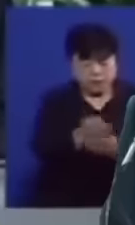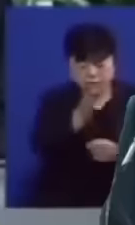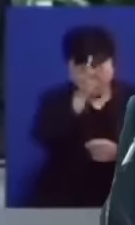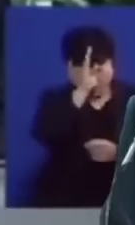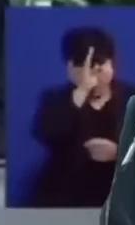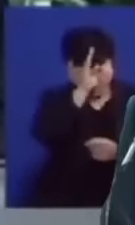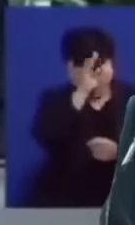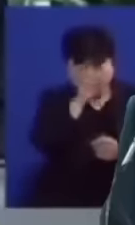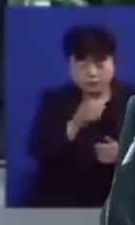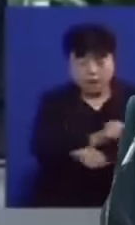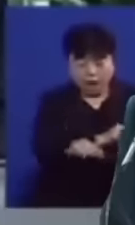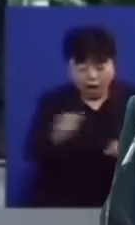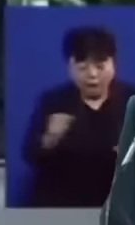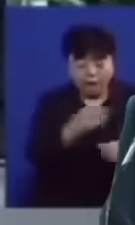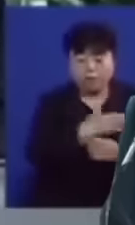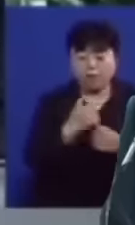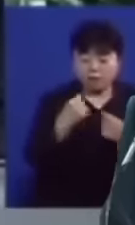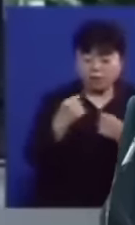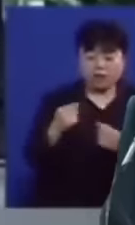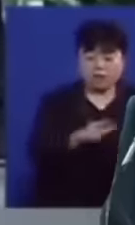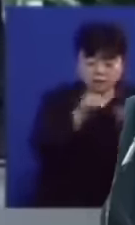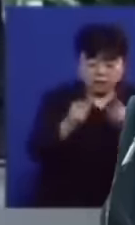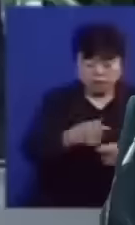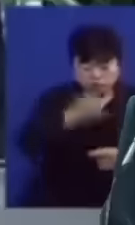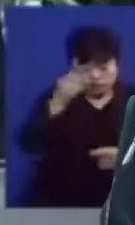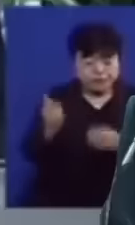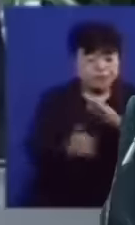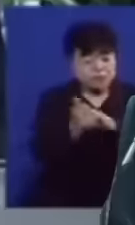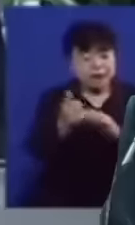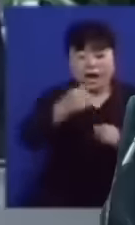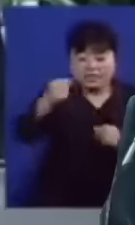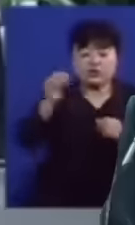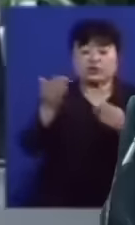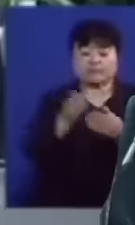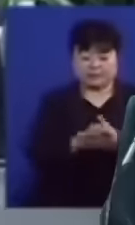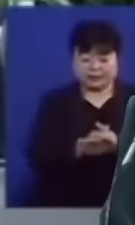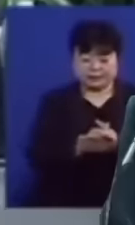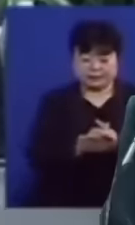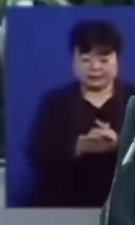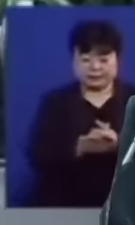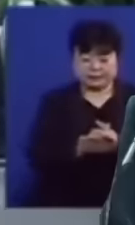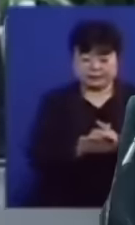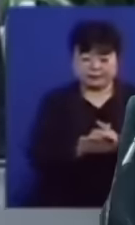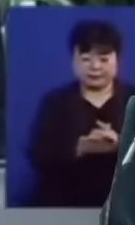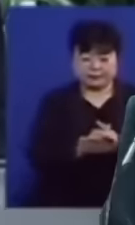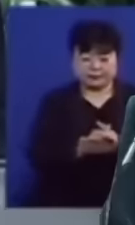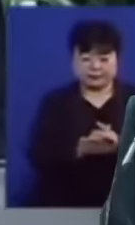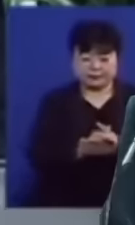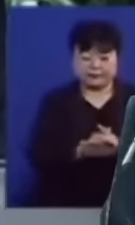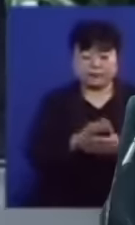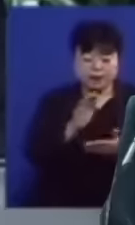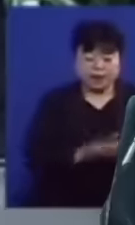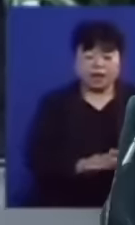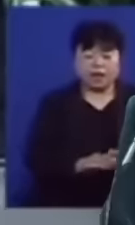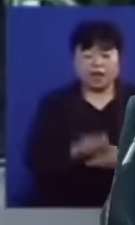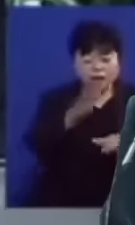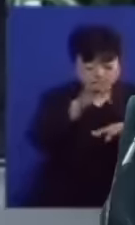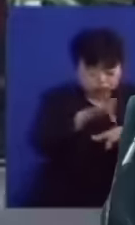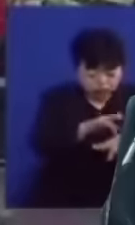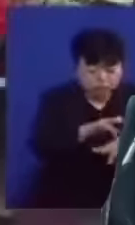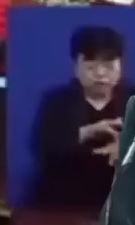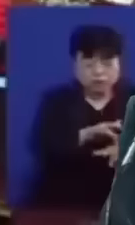병에서 해방되고 건강하게 살 꿈과 희망을 가지고 있는 것입니다. 아, 귀신들